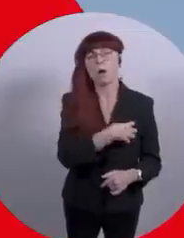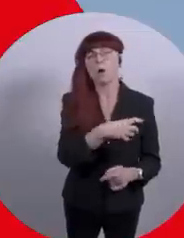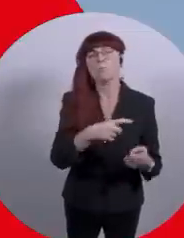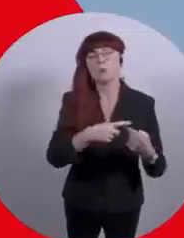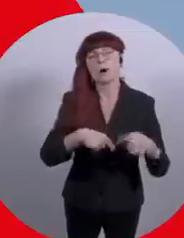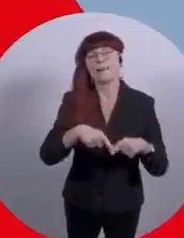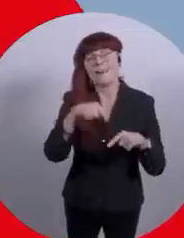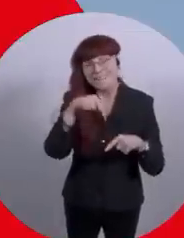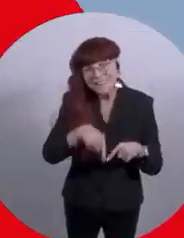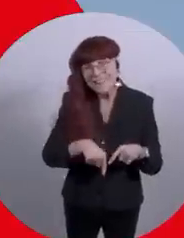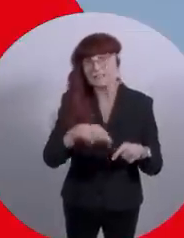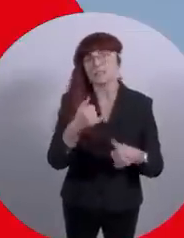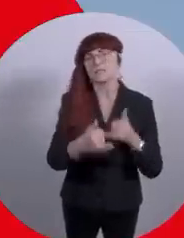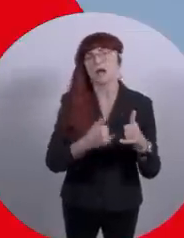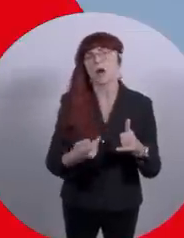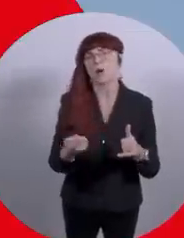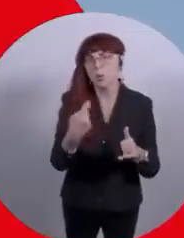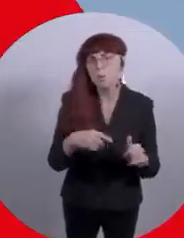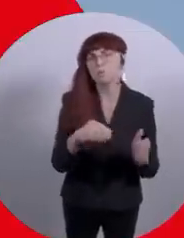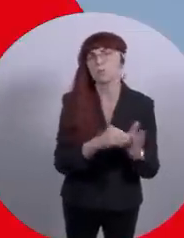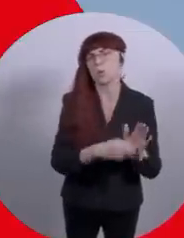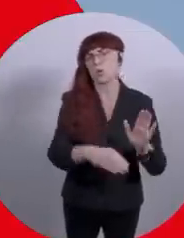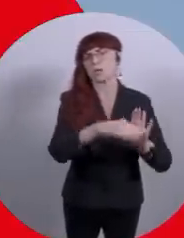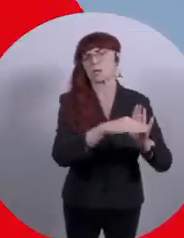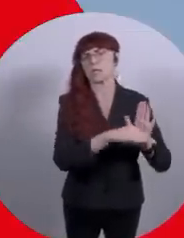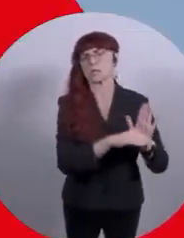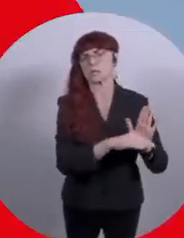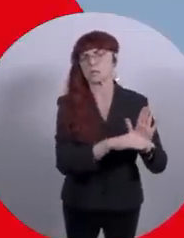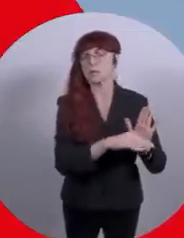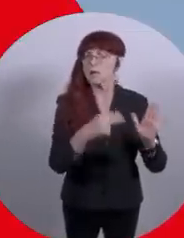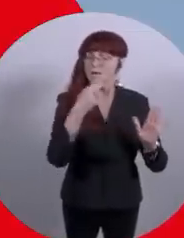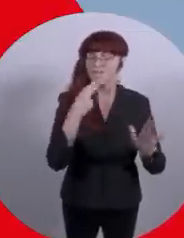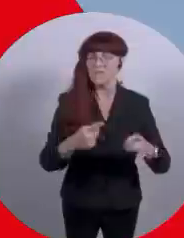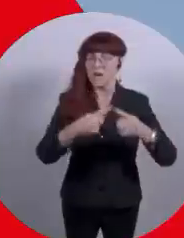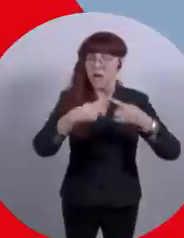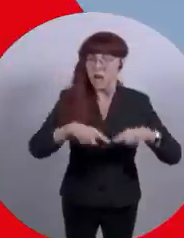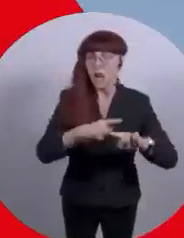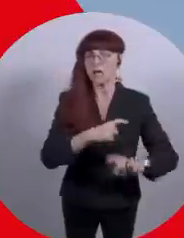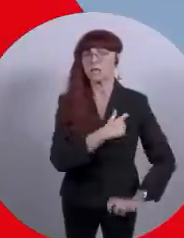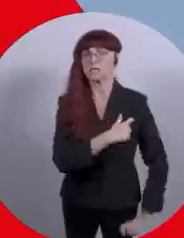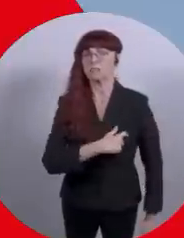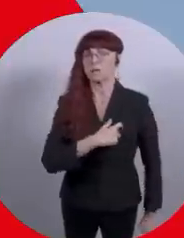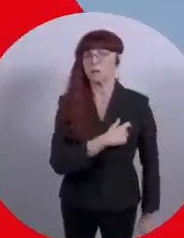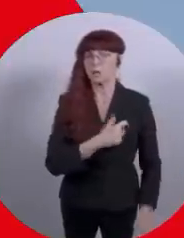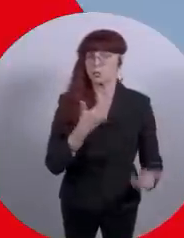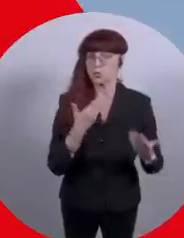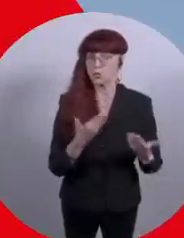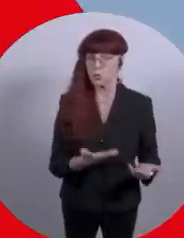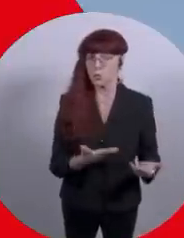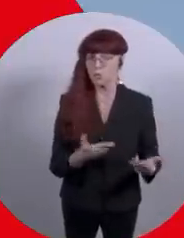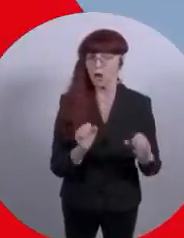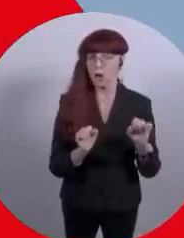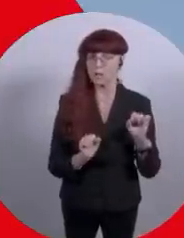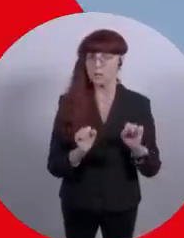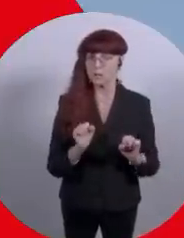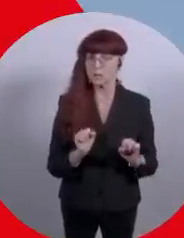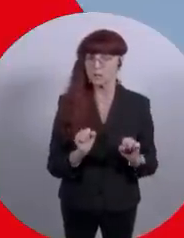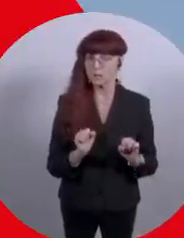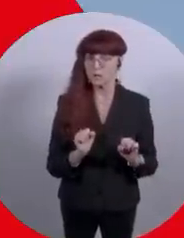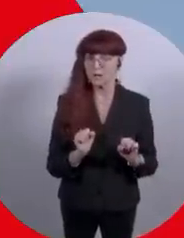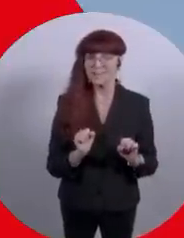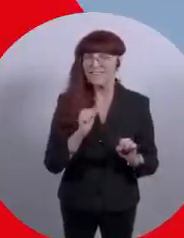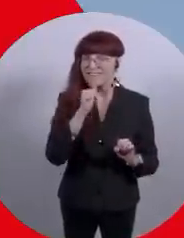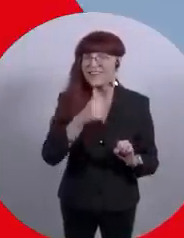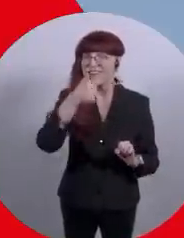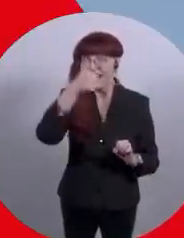gesetzlich beschließen wir wollen eine Landespartei sein die keinen